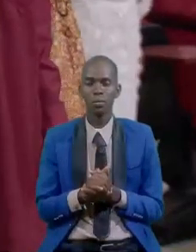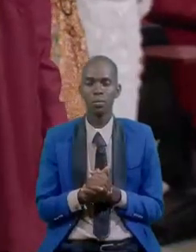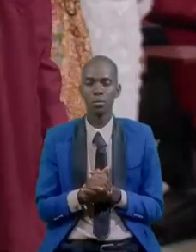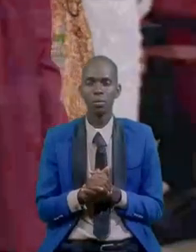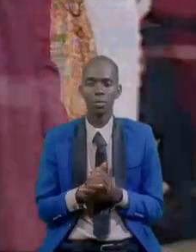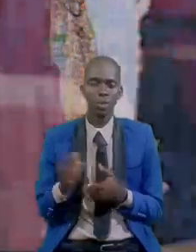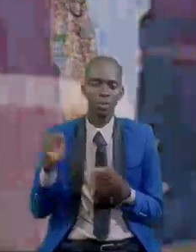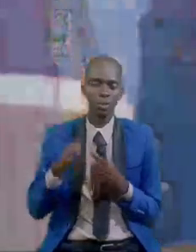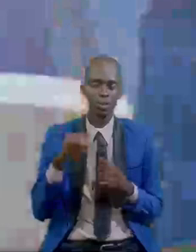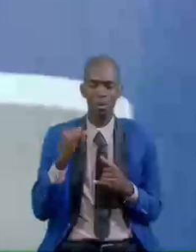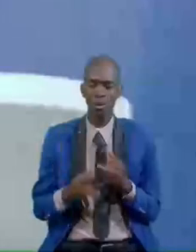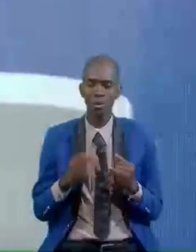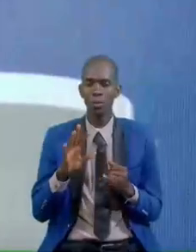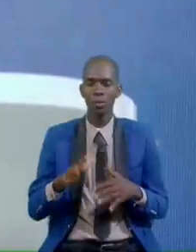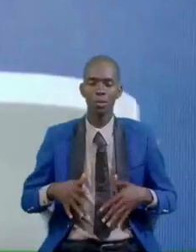Jusqu'à la fin de ta vie,